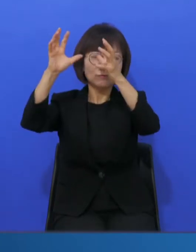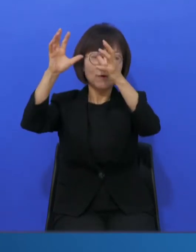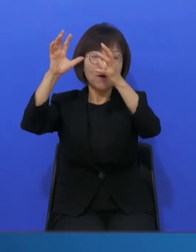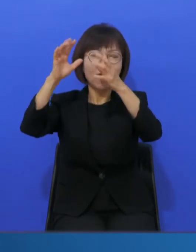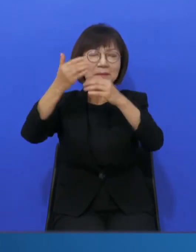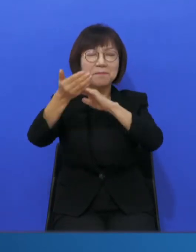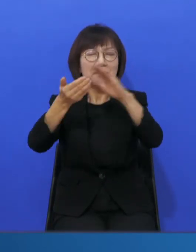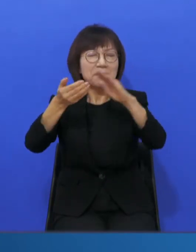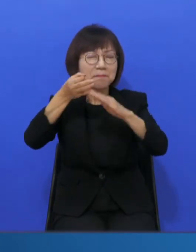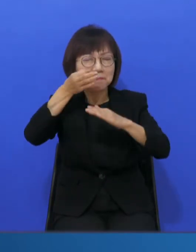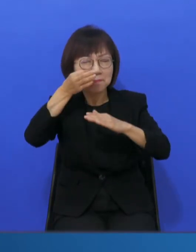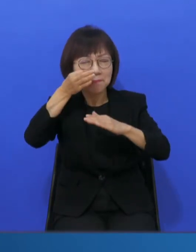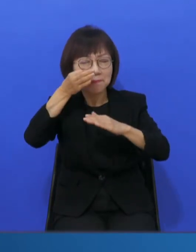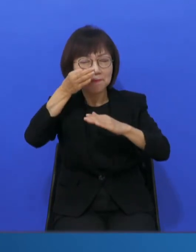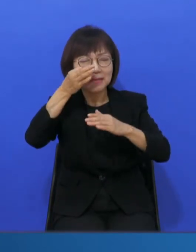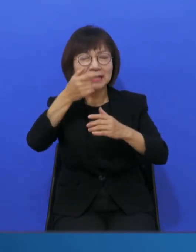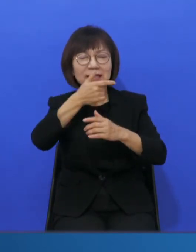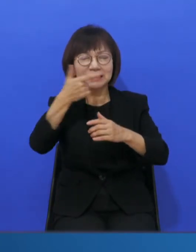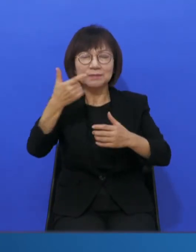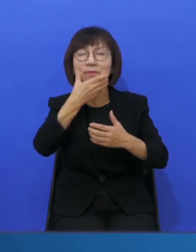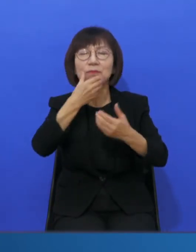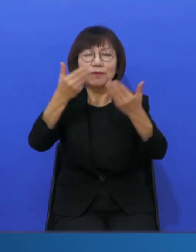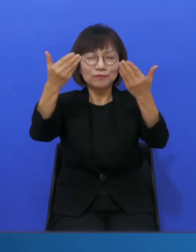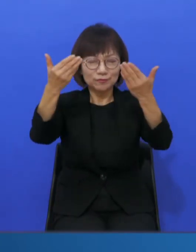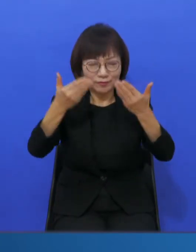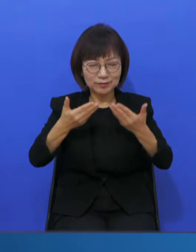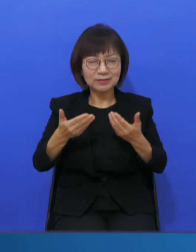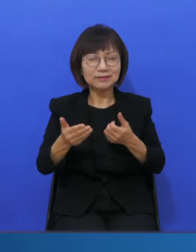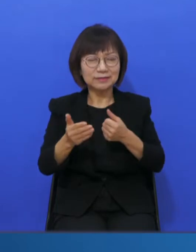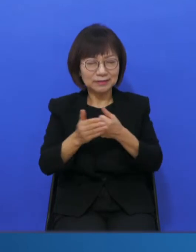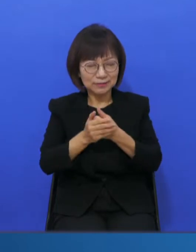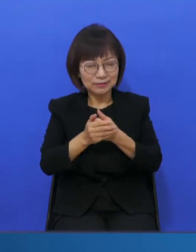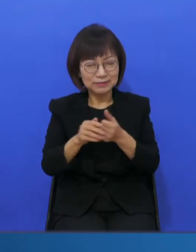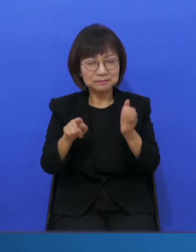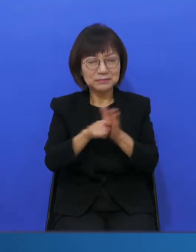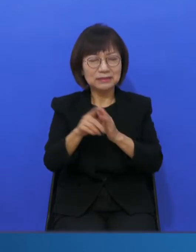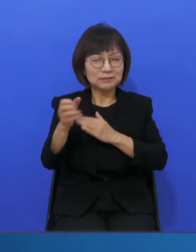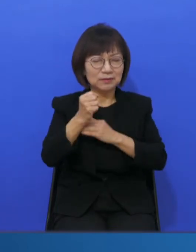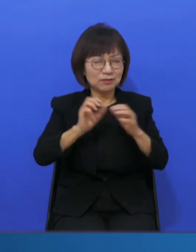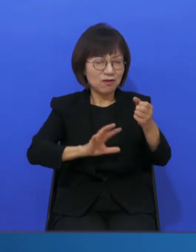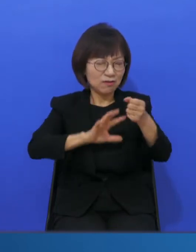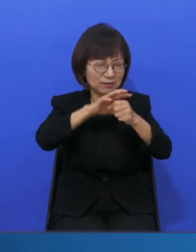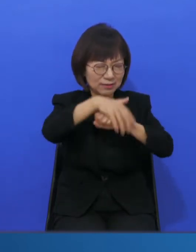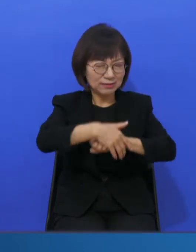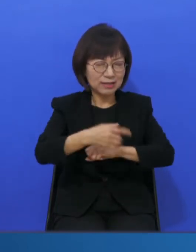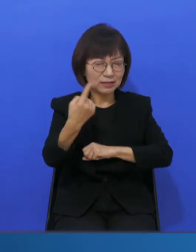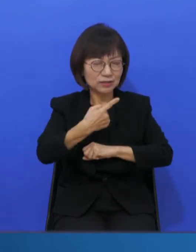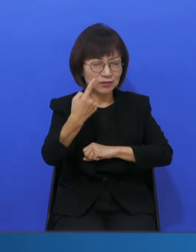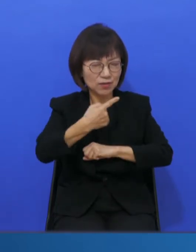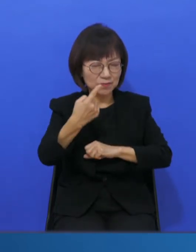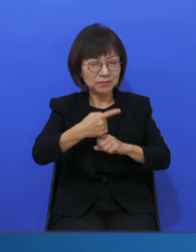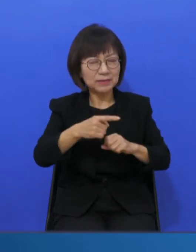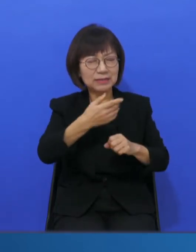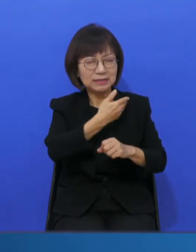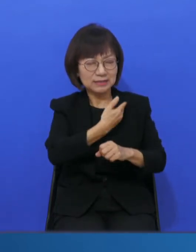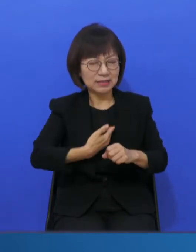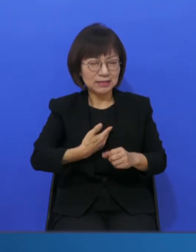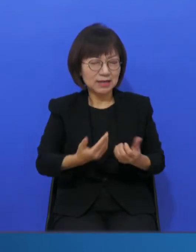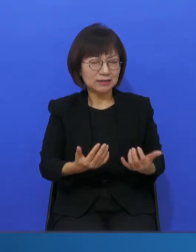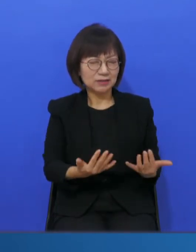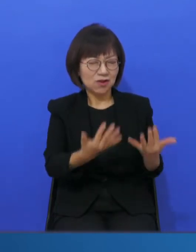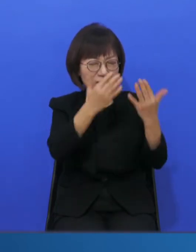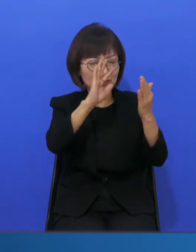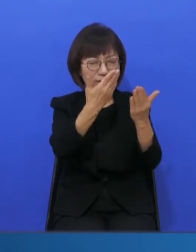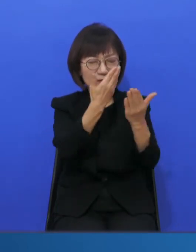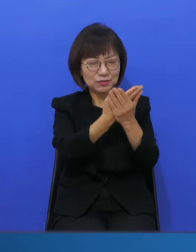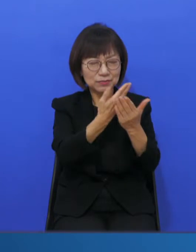저희들에게 허락하셨사오니 믿음으로 전 세계 1천만 제자가 일어나고 곳곳에 RUTC가 세워지며